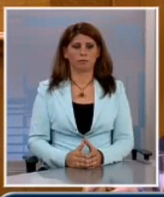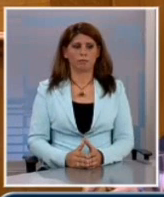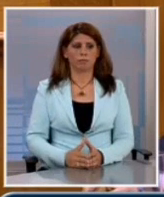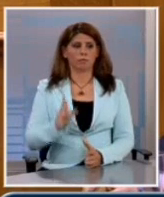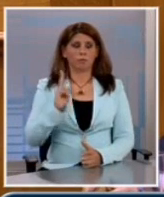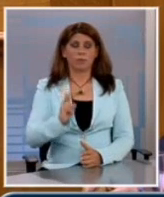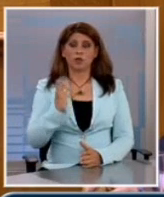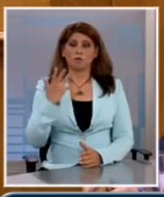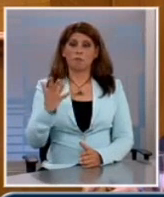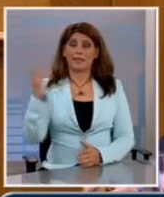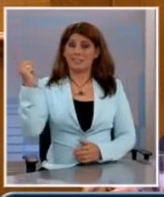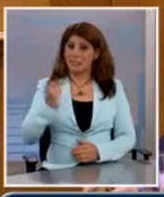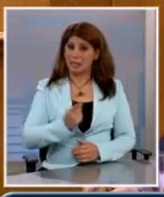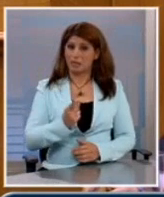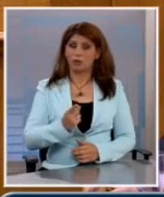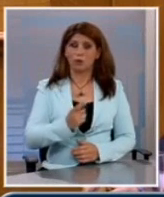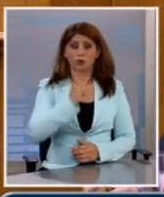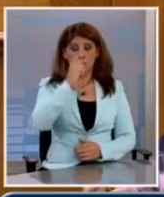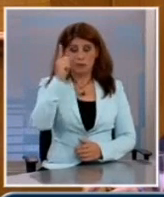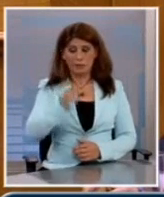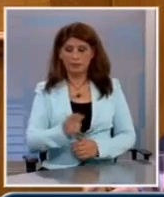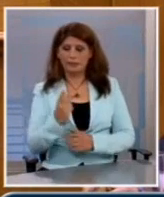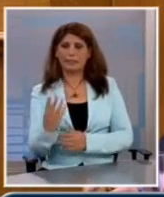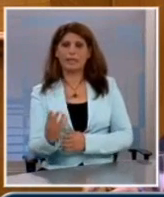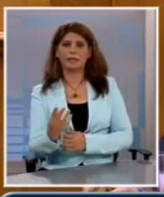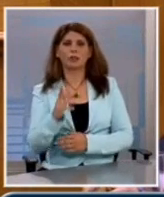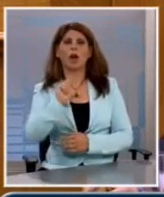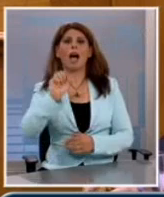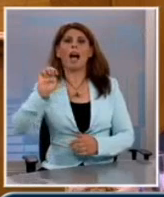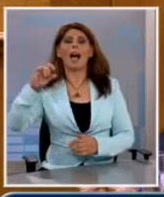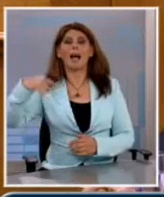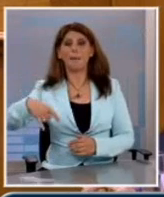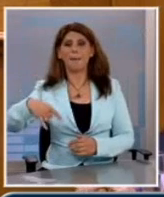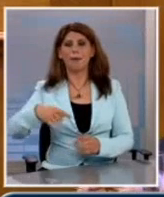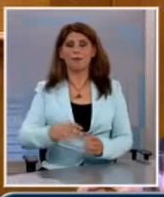25%, το 1/4 δηλαδή του ακαθάριου χώριου προϊόντος,